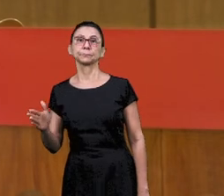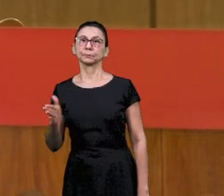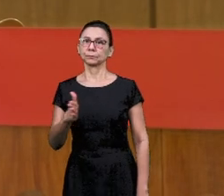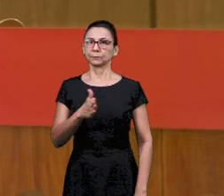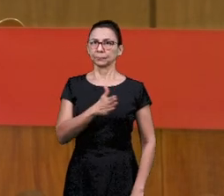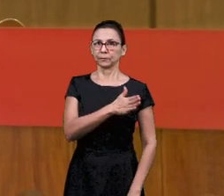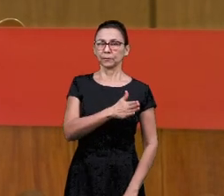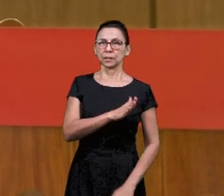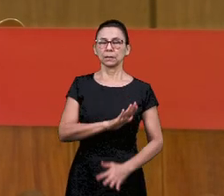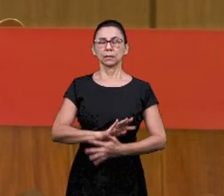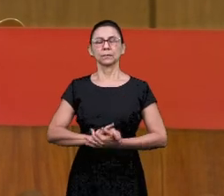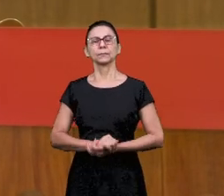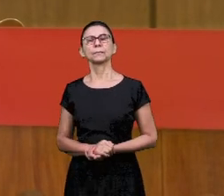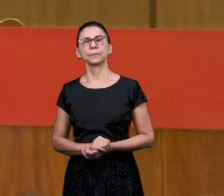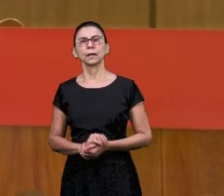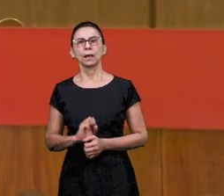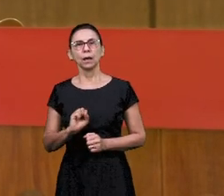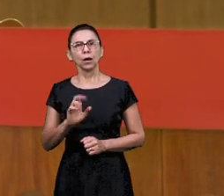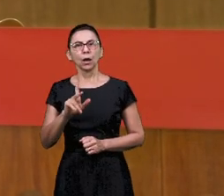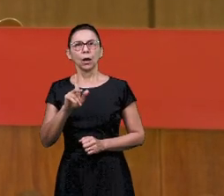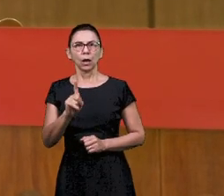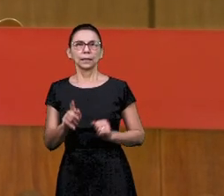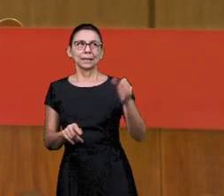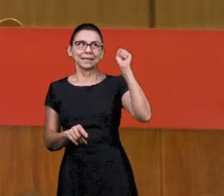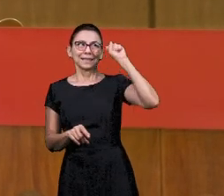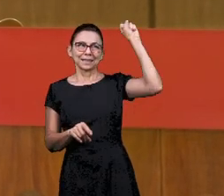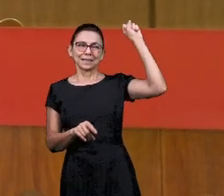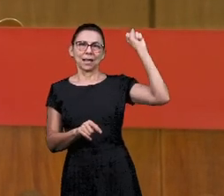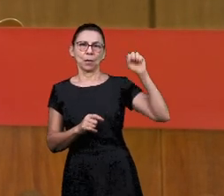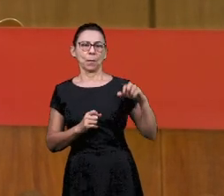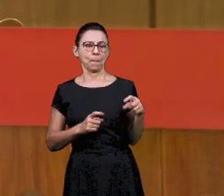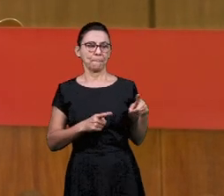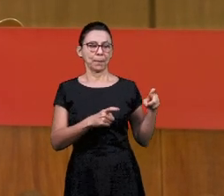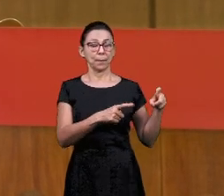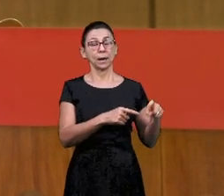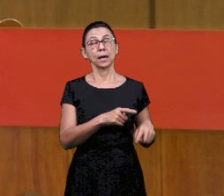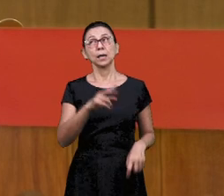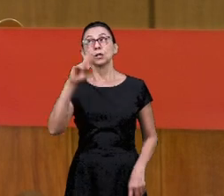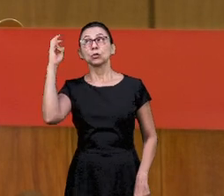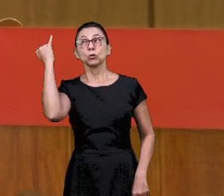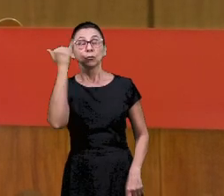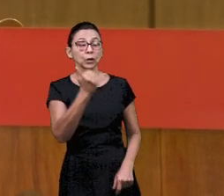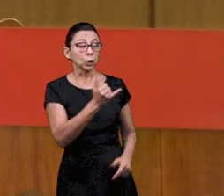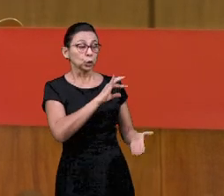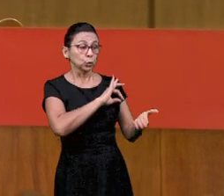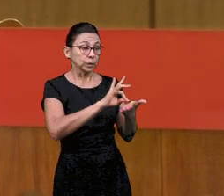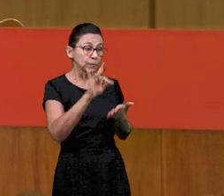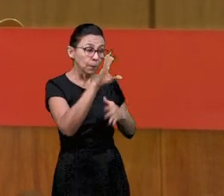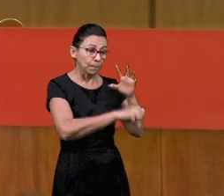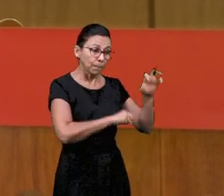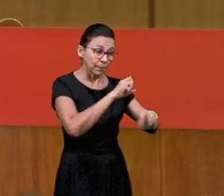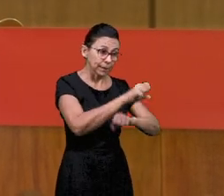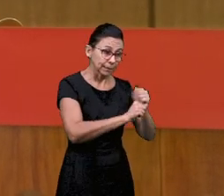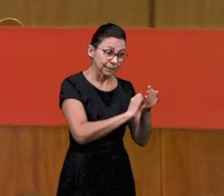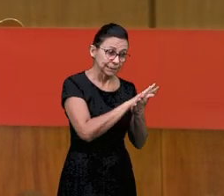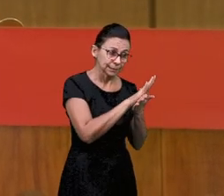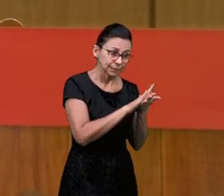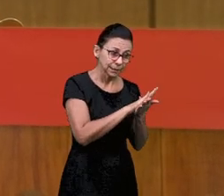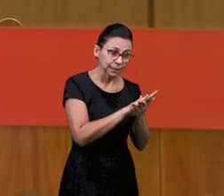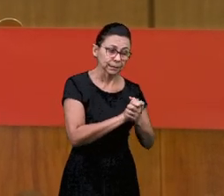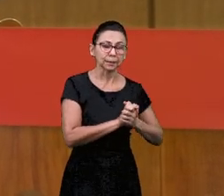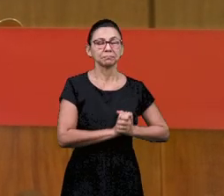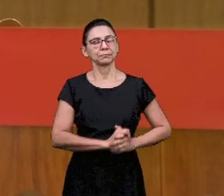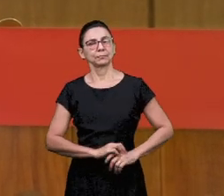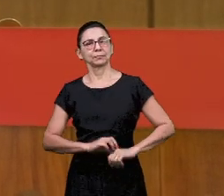D'ici peu, il est allé dans la bataille. N'apporte rien de l'adversaire. Quand il est revenu, Saül est venu de la